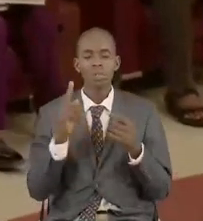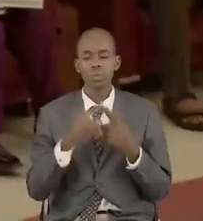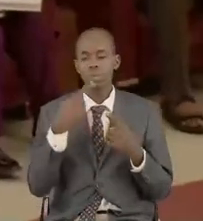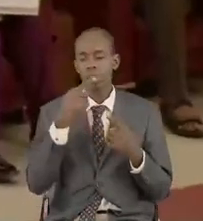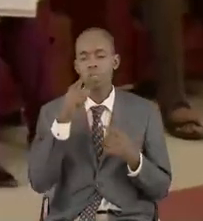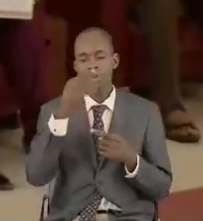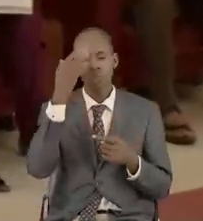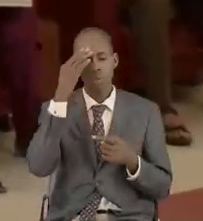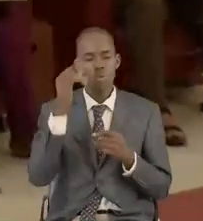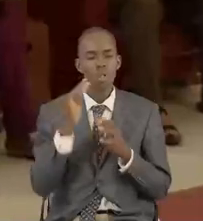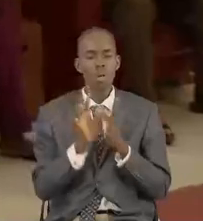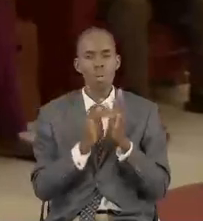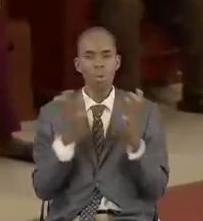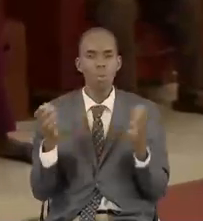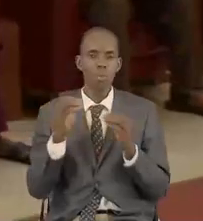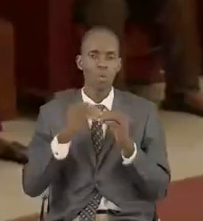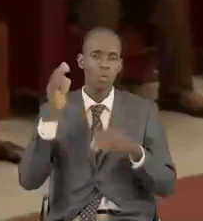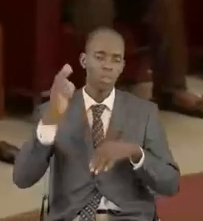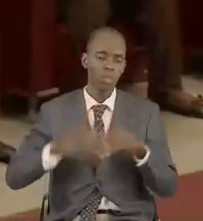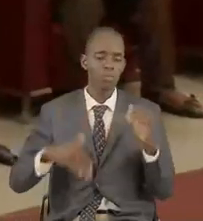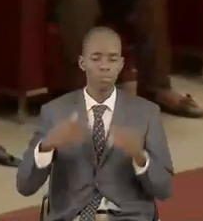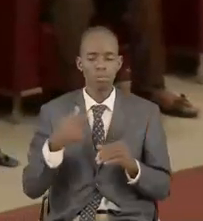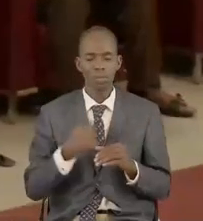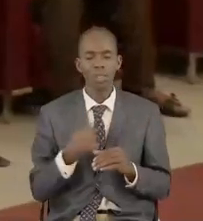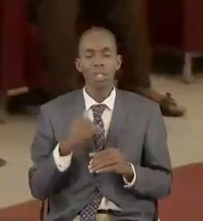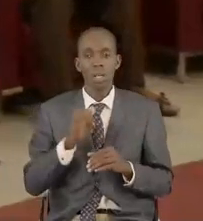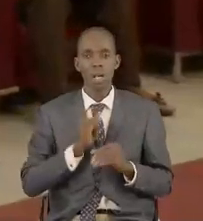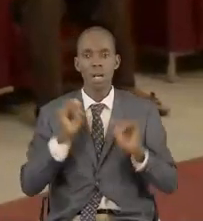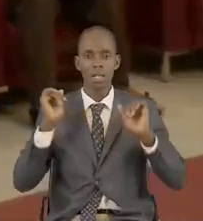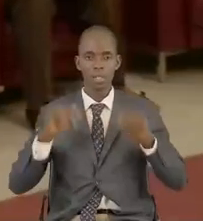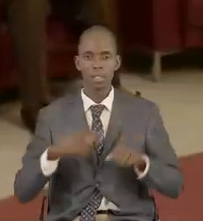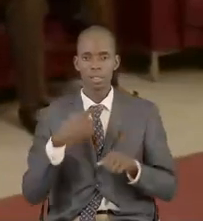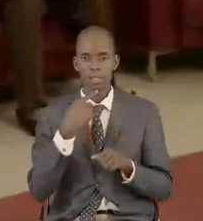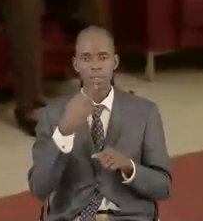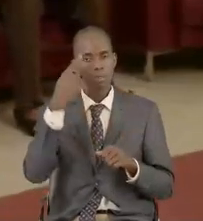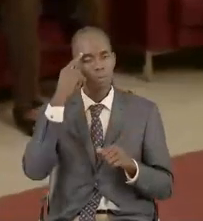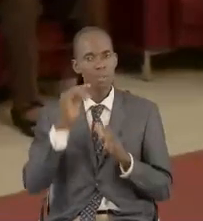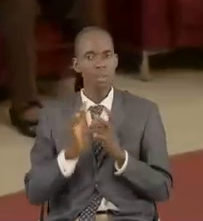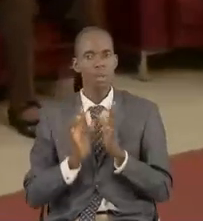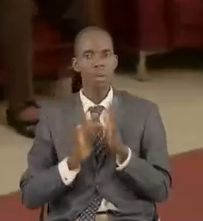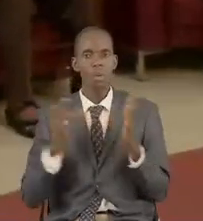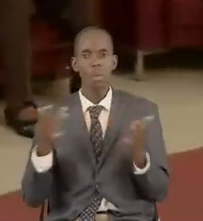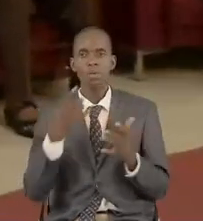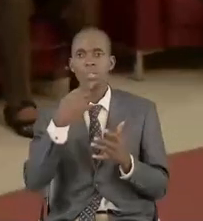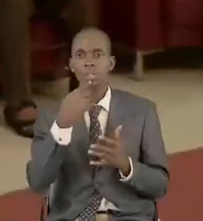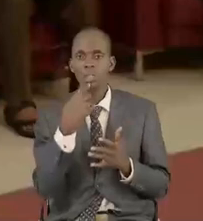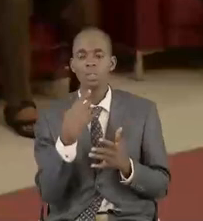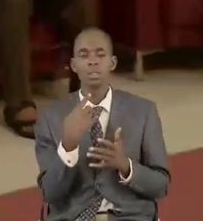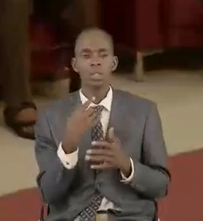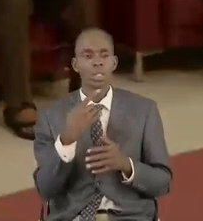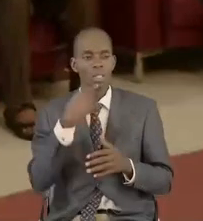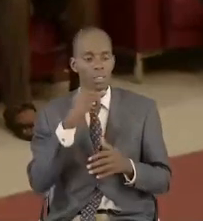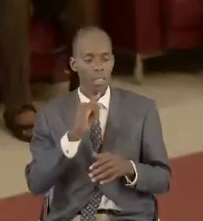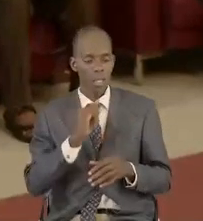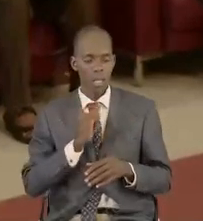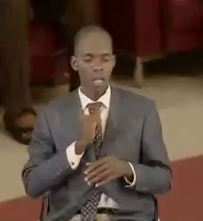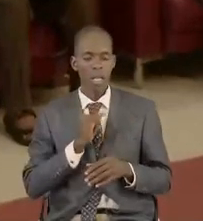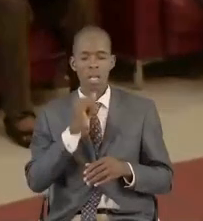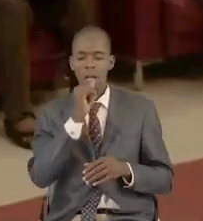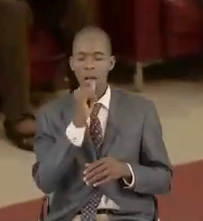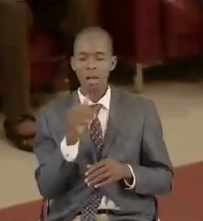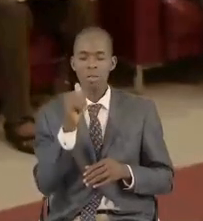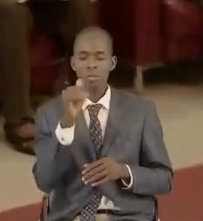que moi et tu dis mais la Bible a dit est-ce que tu me cite la Bible moi je te dis ceci